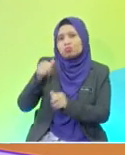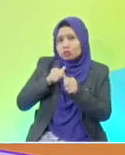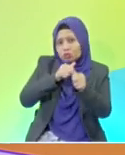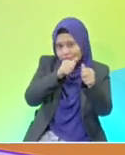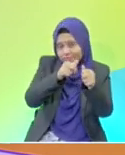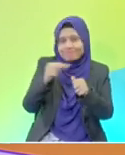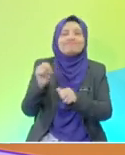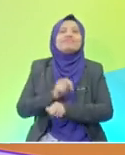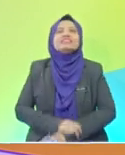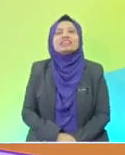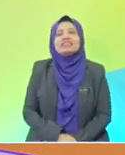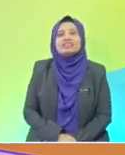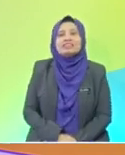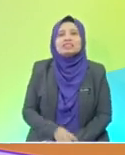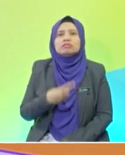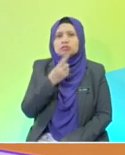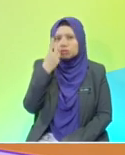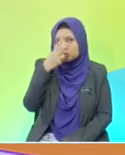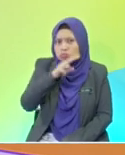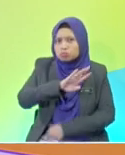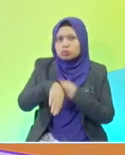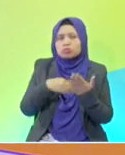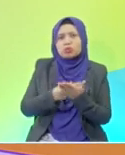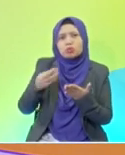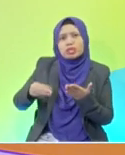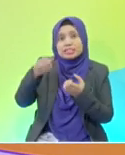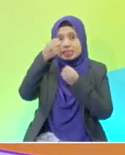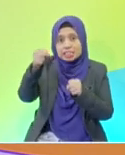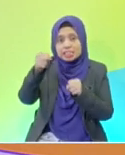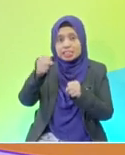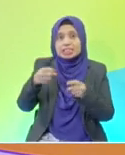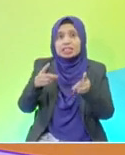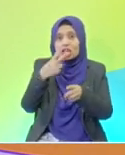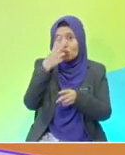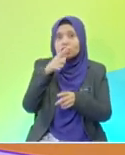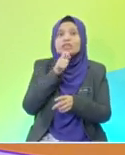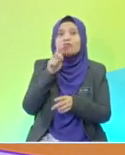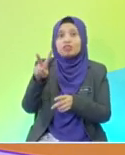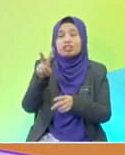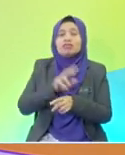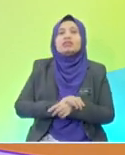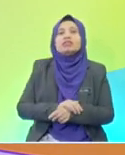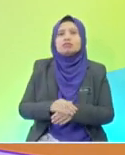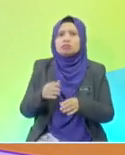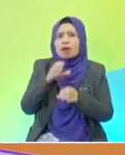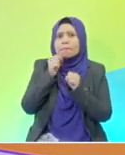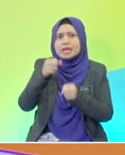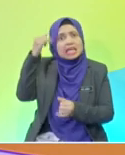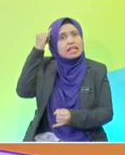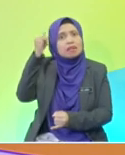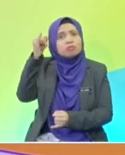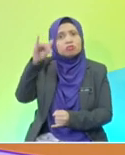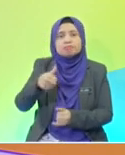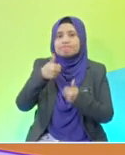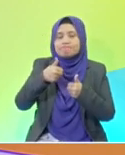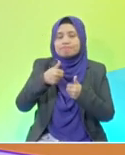sekalian dan murid-murid kita nampak duduk depan TV itu tak sabar tips-tips yang hebat daripada guru-guru kita berkaitan